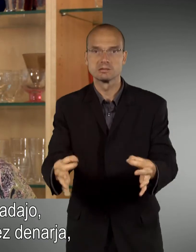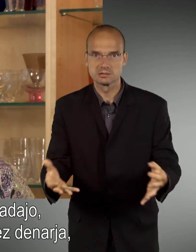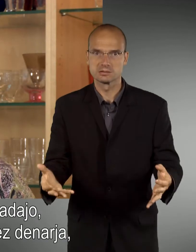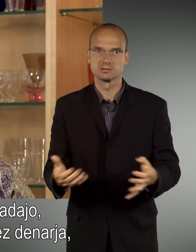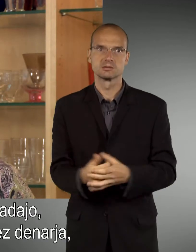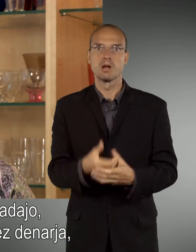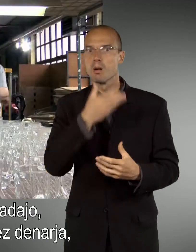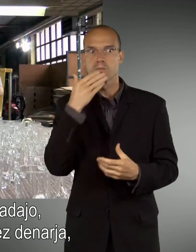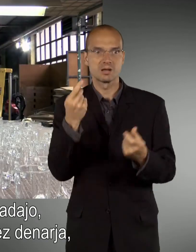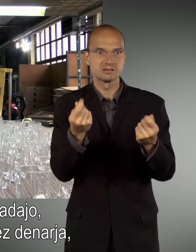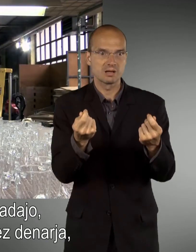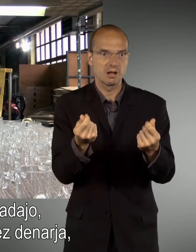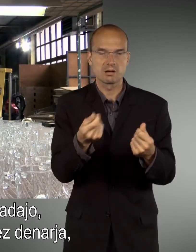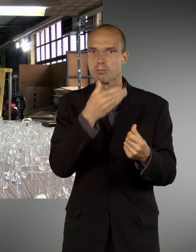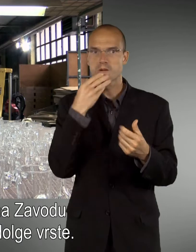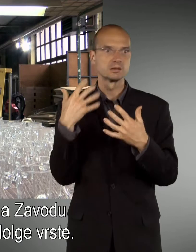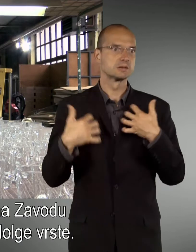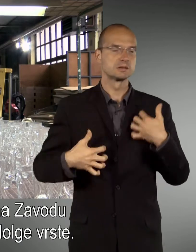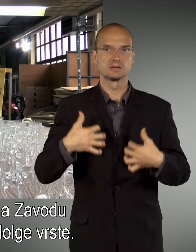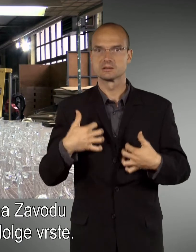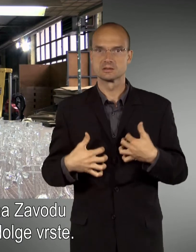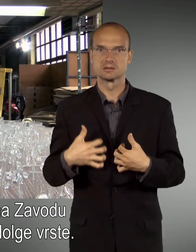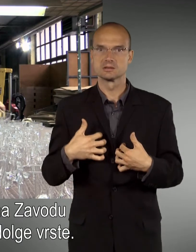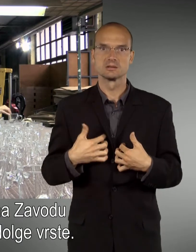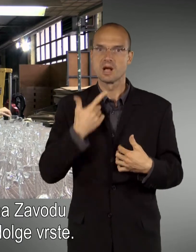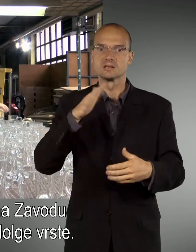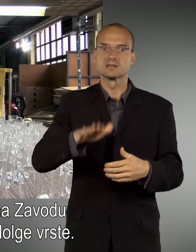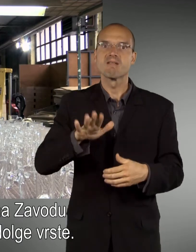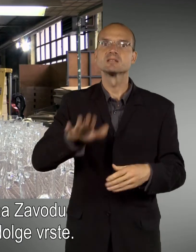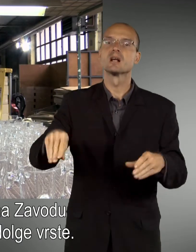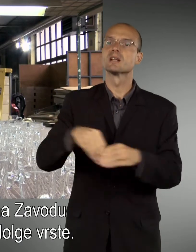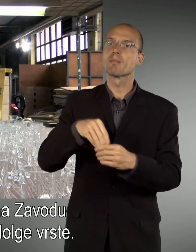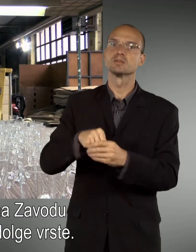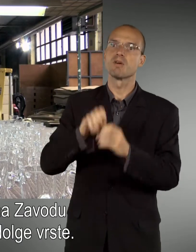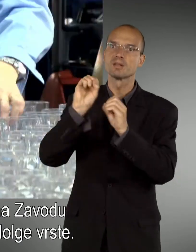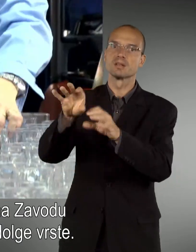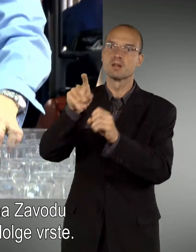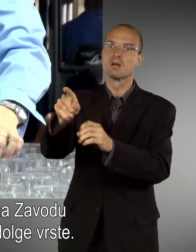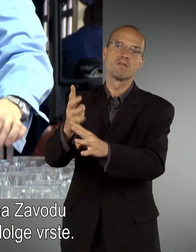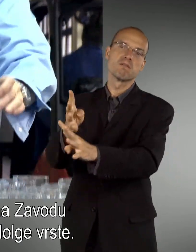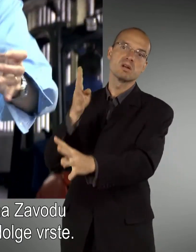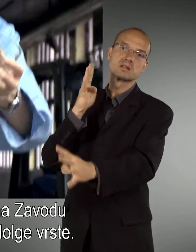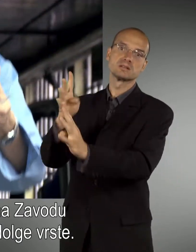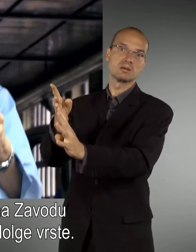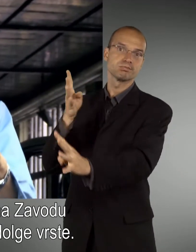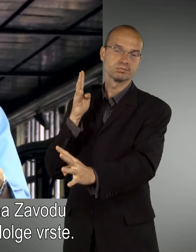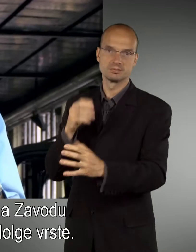cesti, brez denarja, brez vsega, samo na zavodi za zaposlovanje so velike